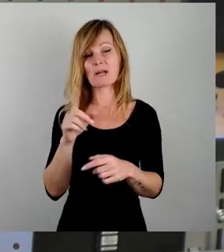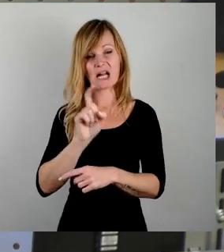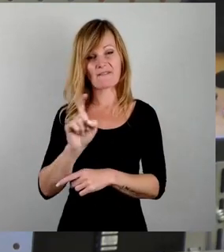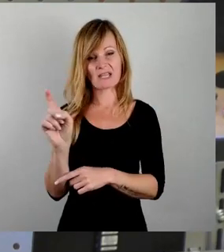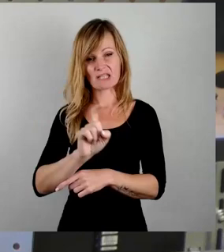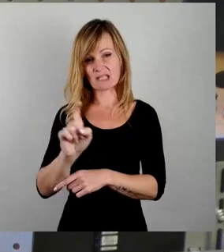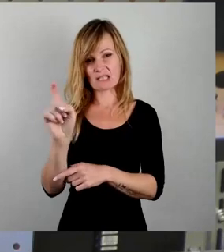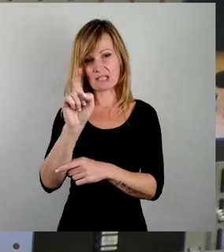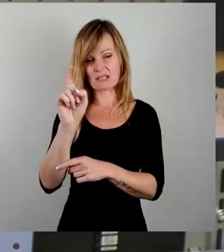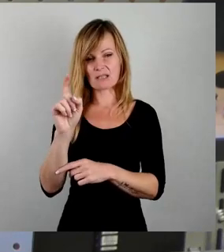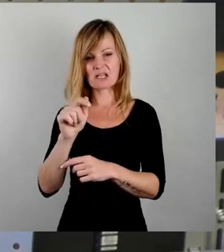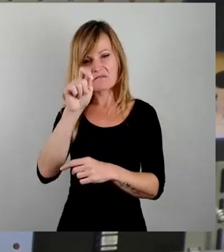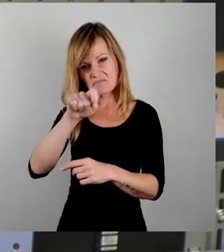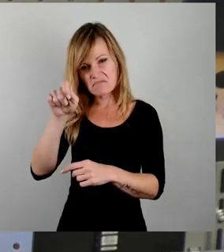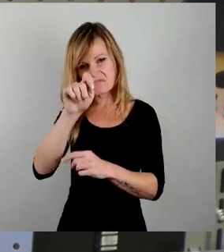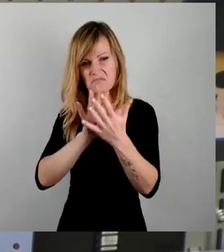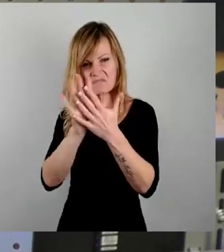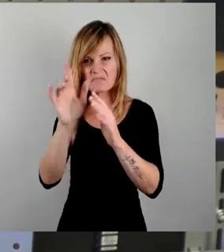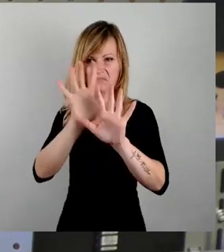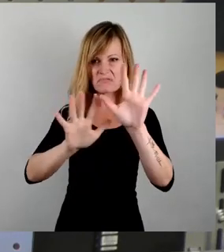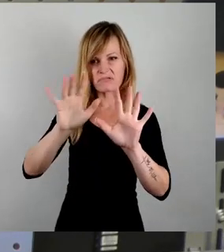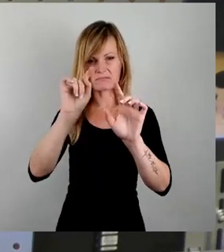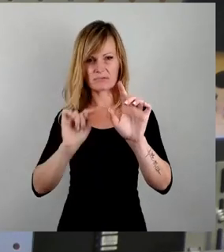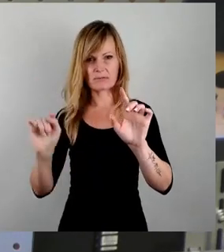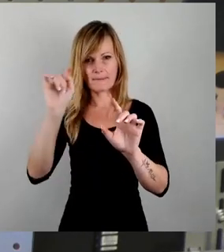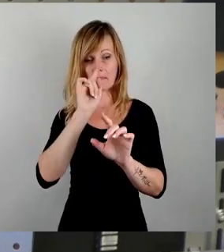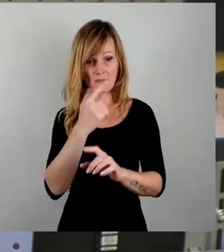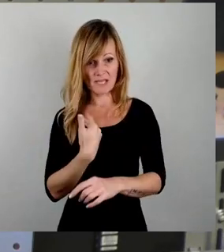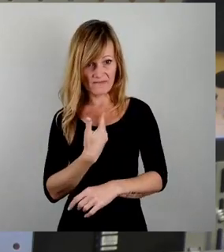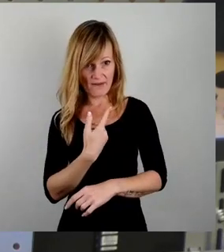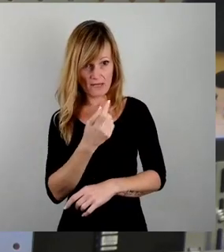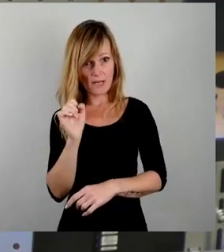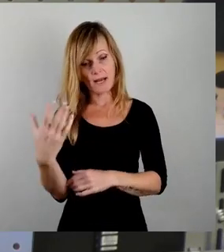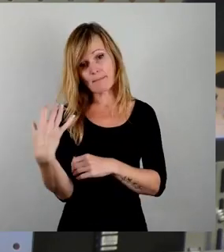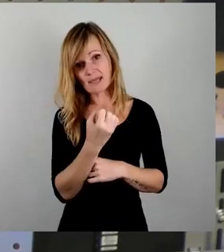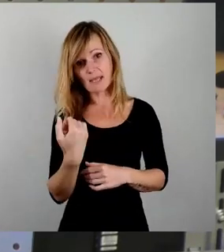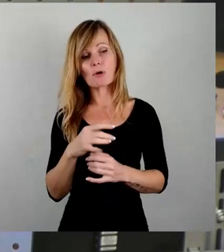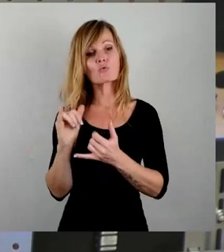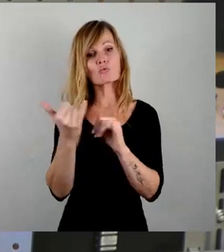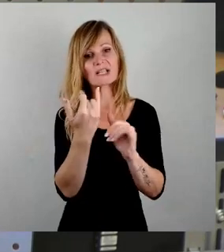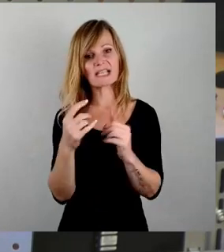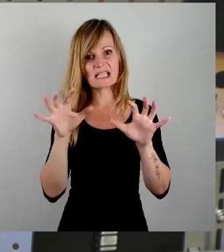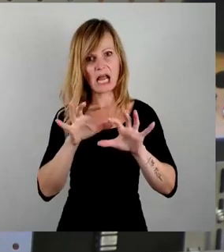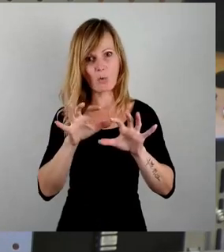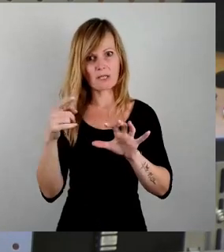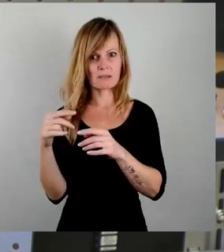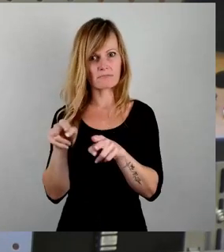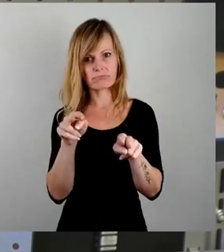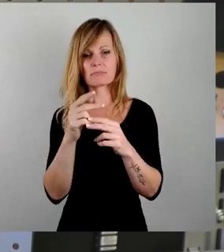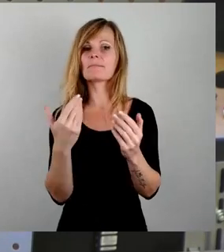kann Sie auch gerne, wenn da Zweifel bestehen, mal auf eine Tour des Grauens mitnehmen. Das wäre zum Beispiel eben